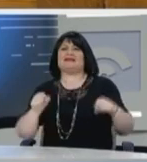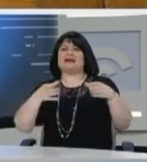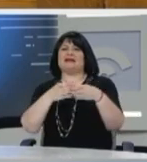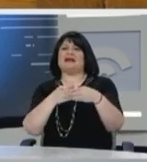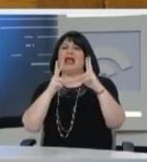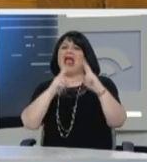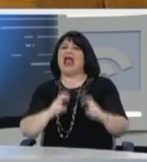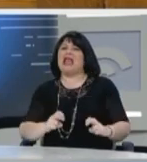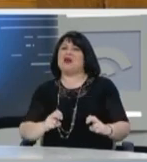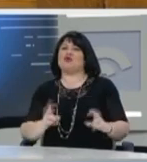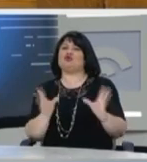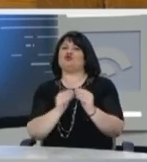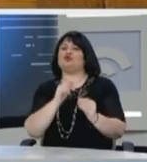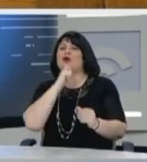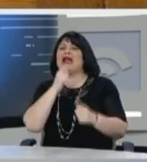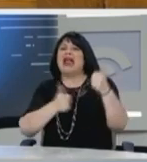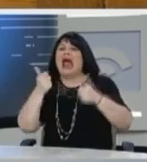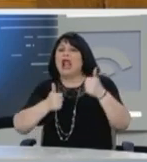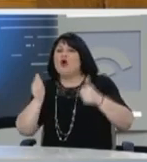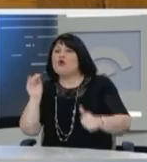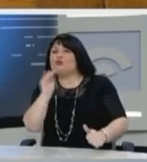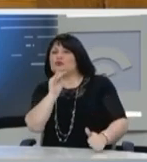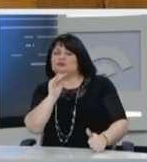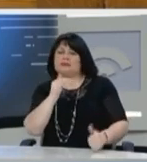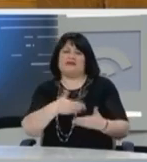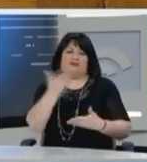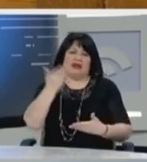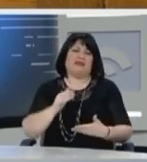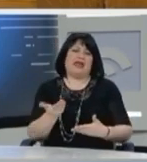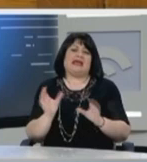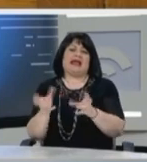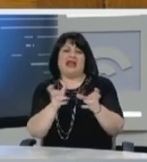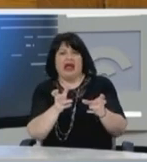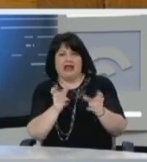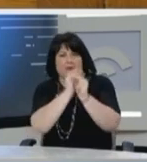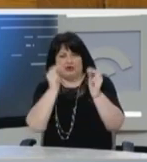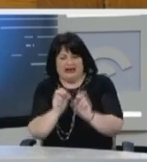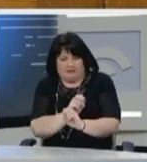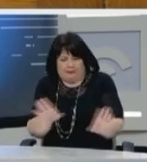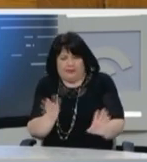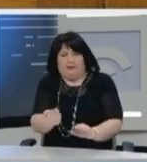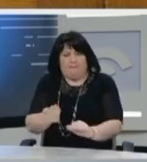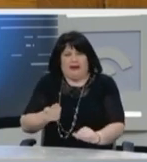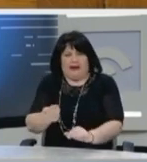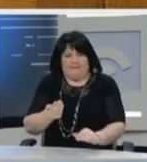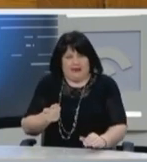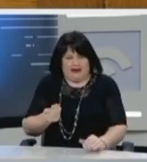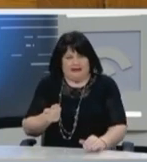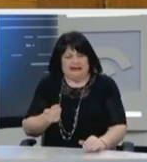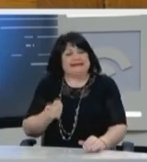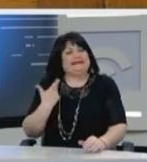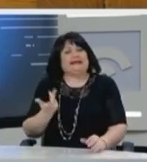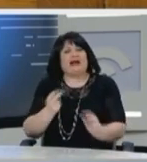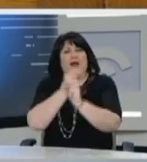αρχή ελέγχου. Δηλαδή πριν μια εφημερίδα ή ένα κανάλι δημοσιεύει τα αποτελέσματα μιας δημοσκόπησης, τα